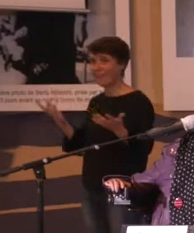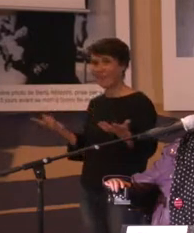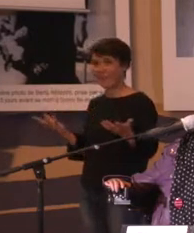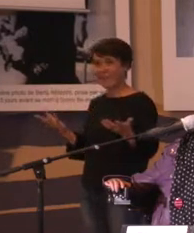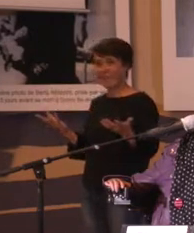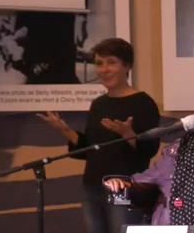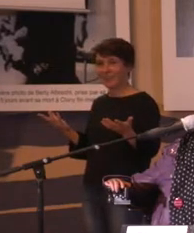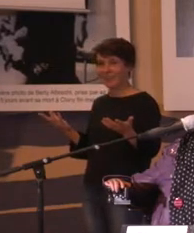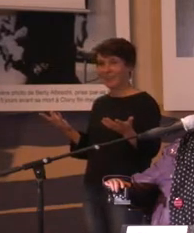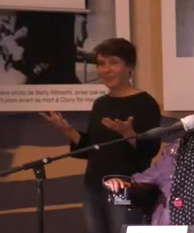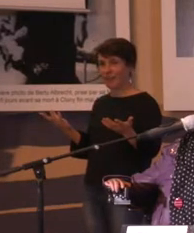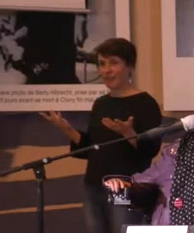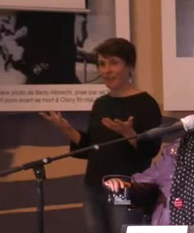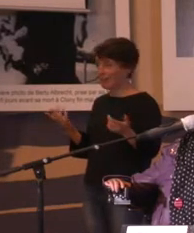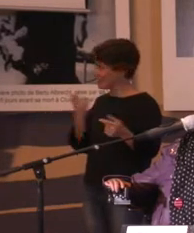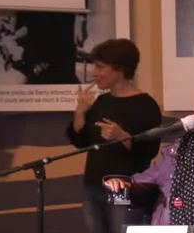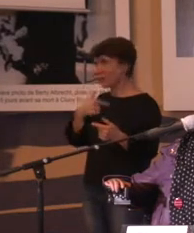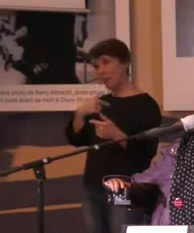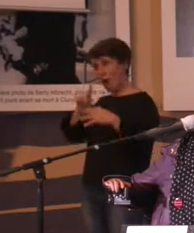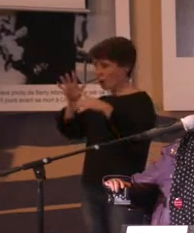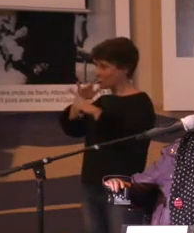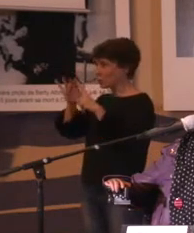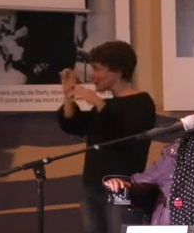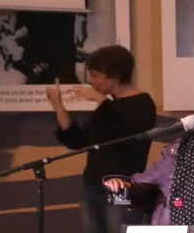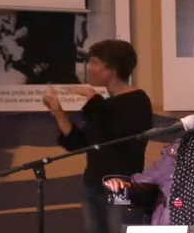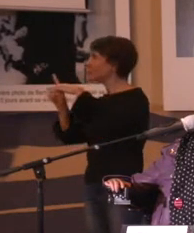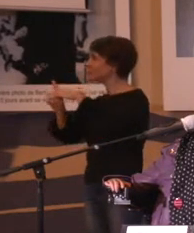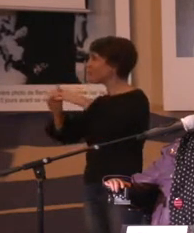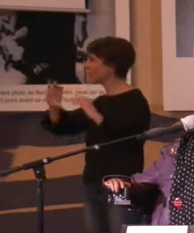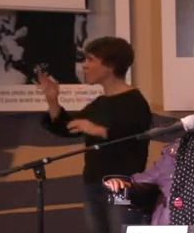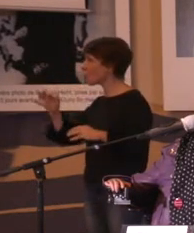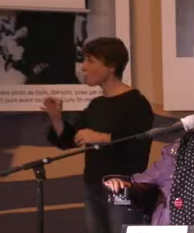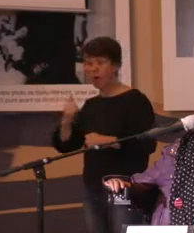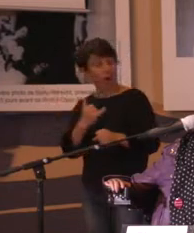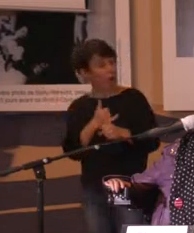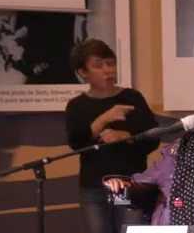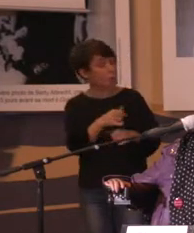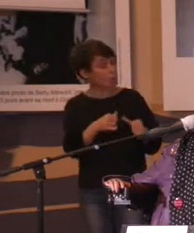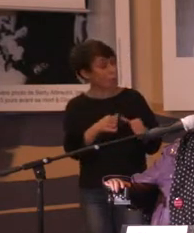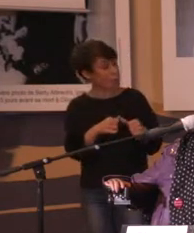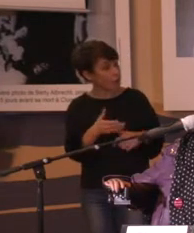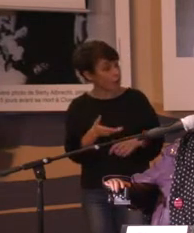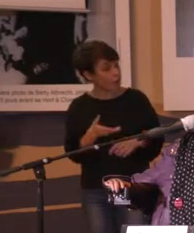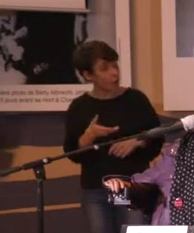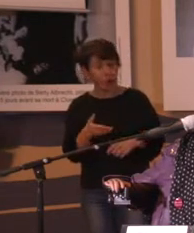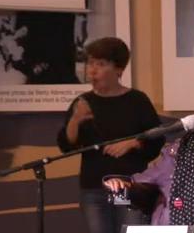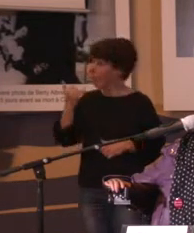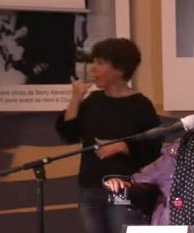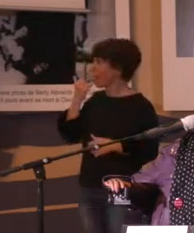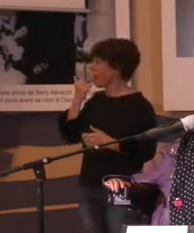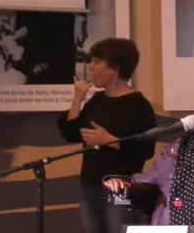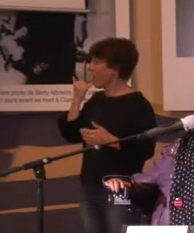je me sens faire partie de la société. » « Ah oui, qu'est-ce que tu vas faire ?»« Eh bien,